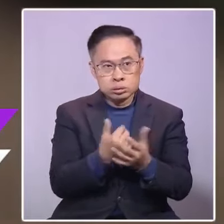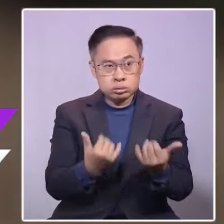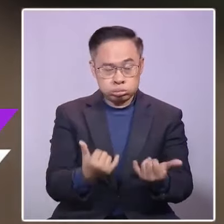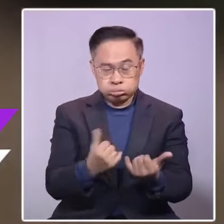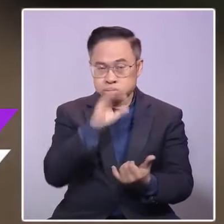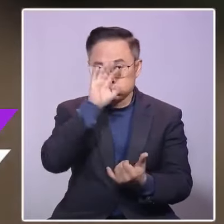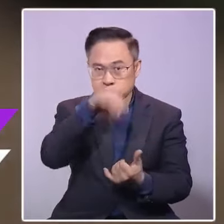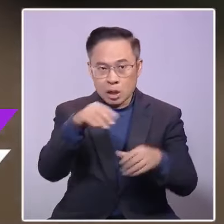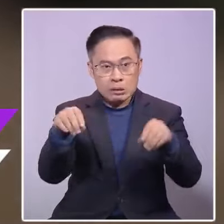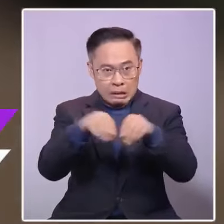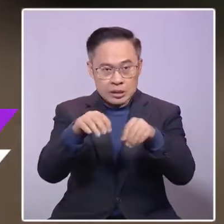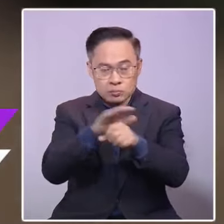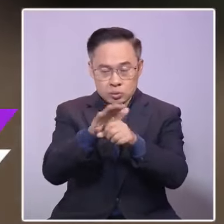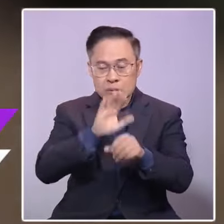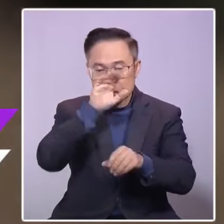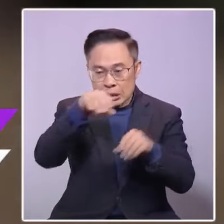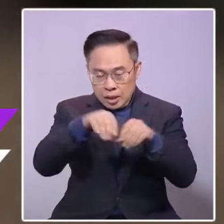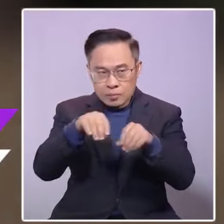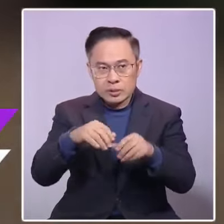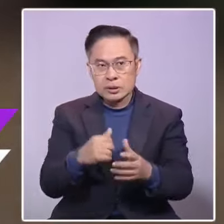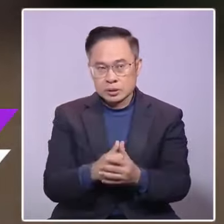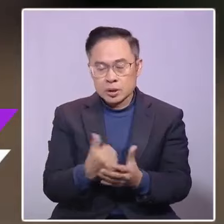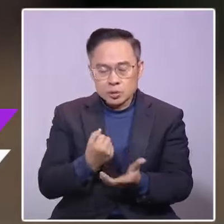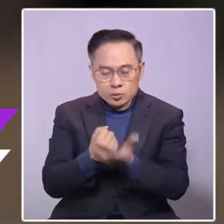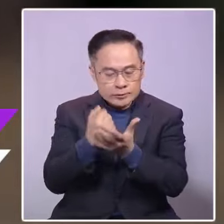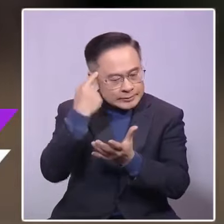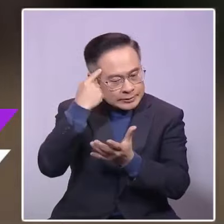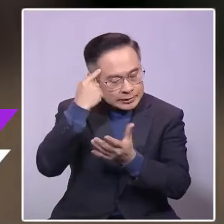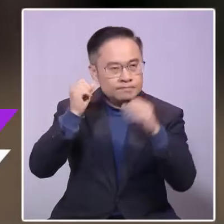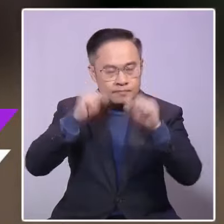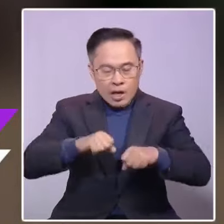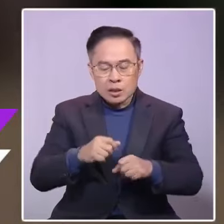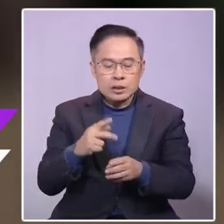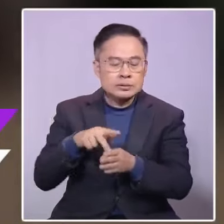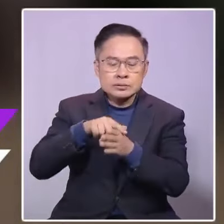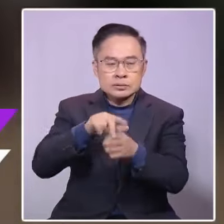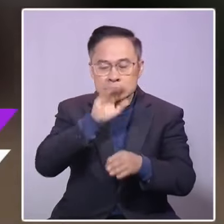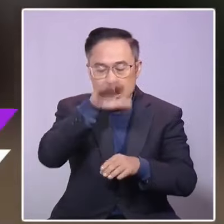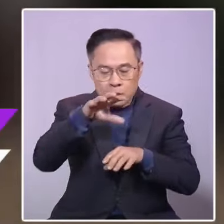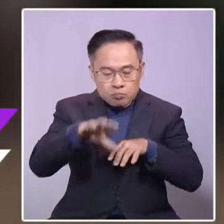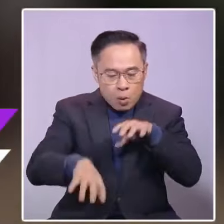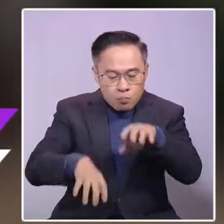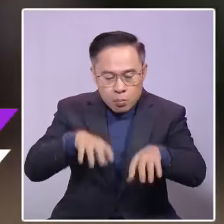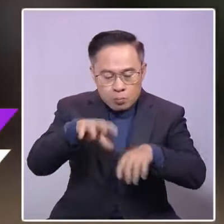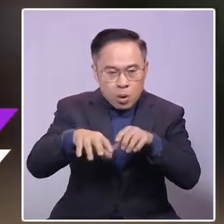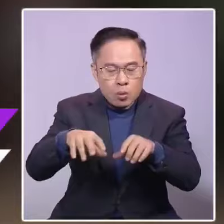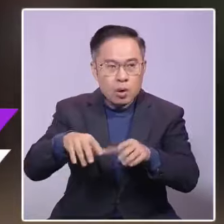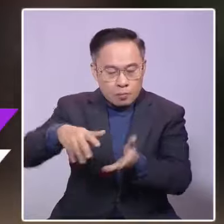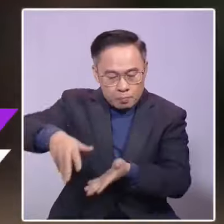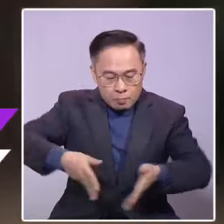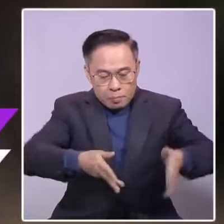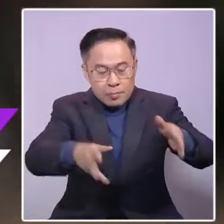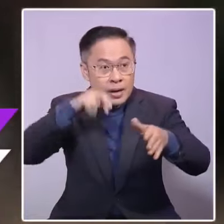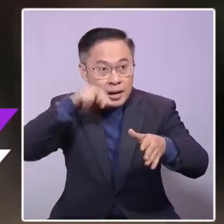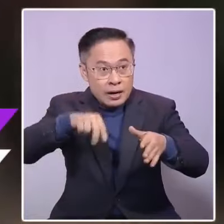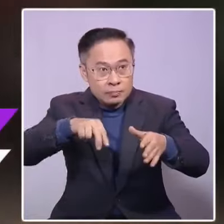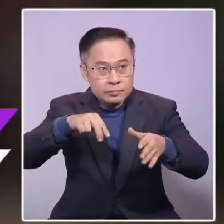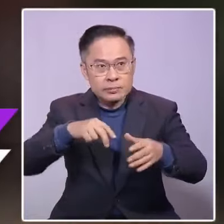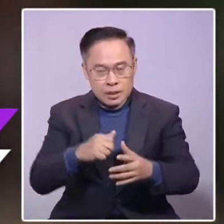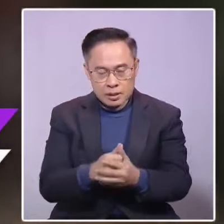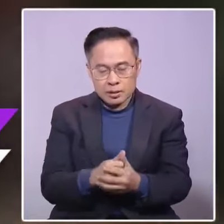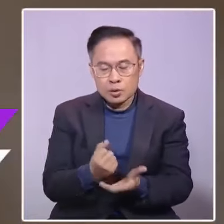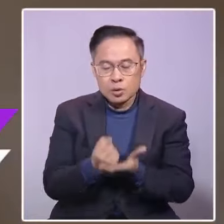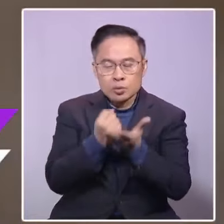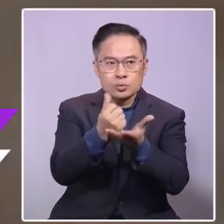พอดีครับก็เลยตัดสินใจนำช้างเนี่ยนะฮะลงไปช่วยเหลือนะครับนำทั้ง4ชีวิตขึ้นฝั่งได้อย่างปลอดภัยไปสอ